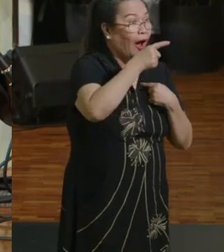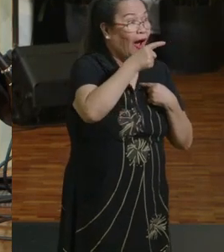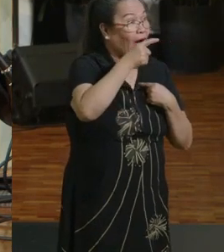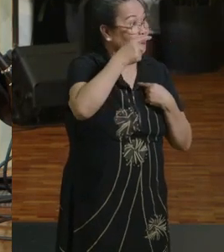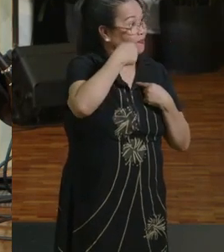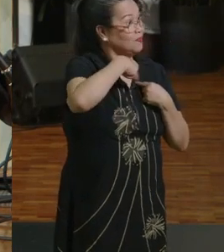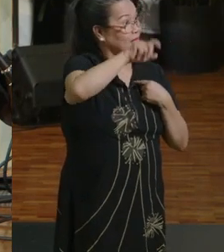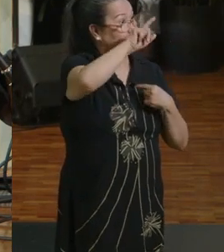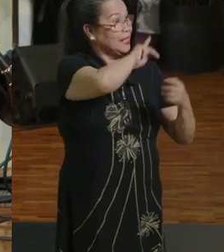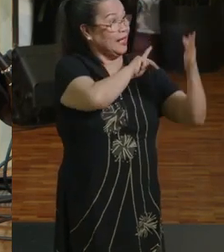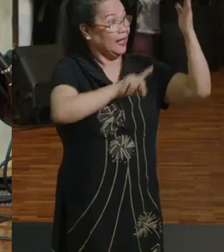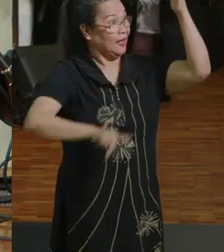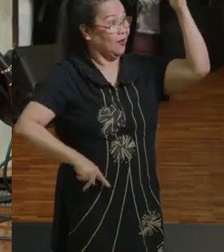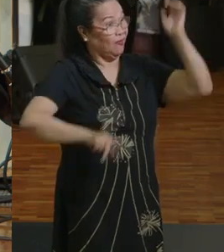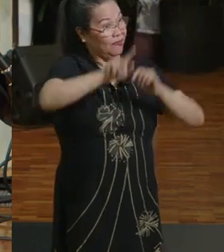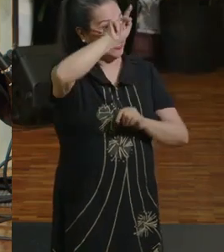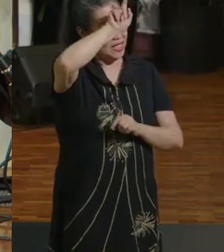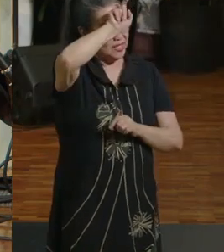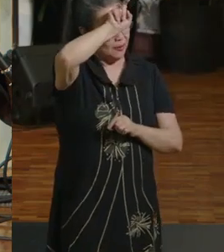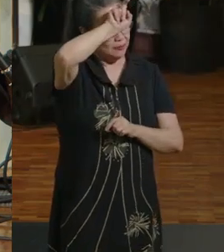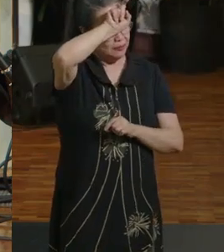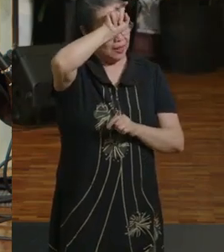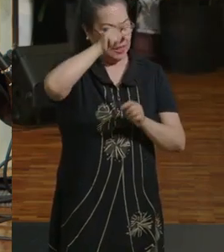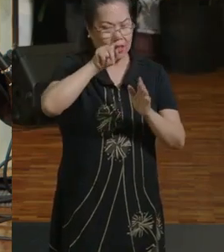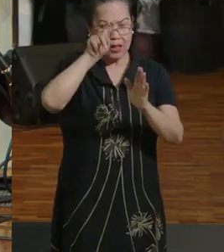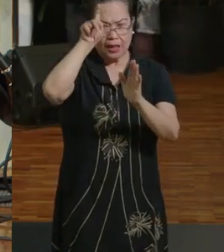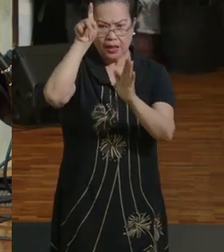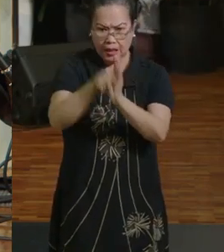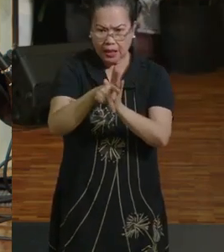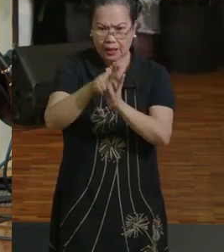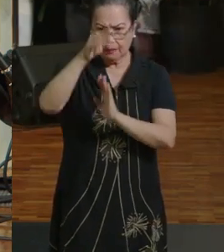Pharaoh ay mga batang lalaki.